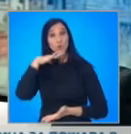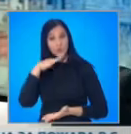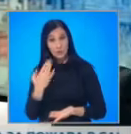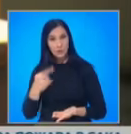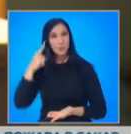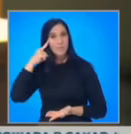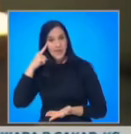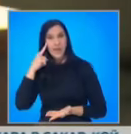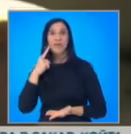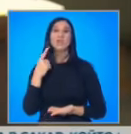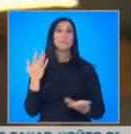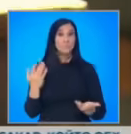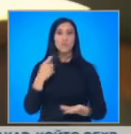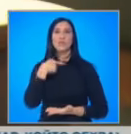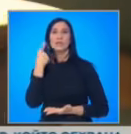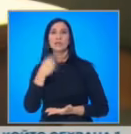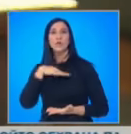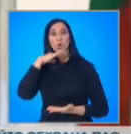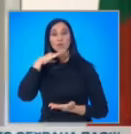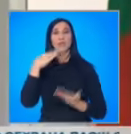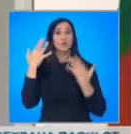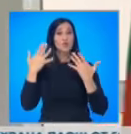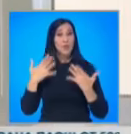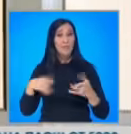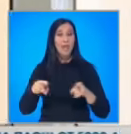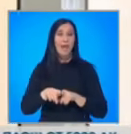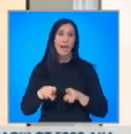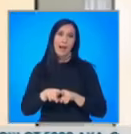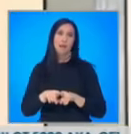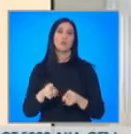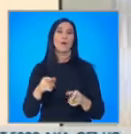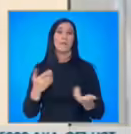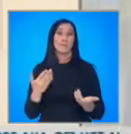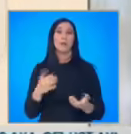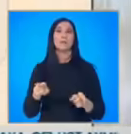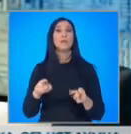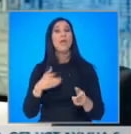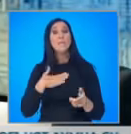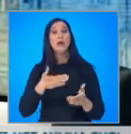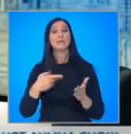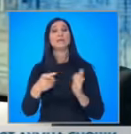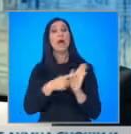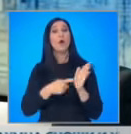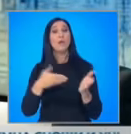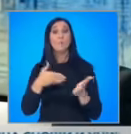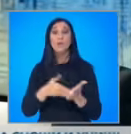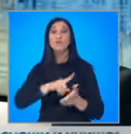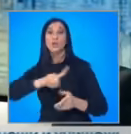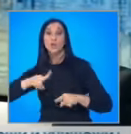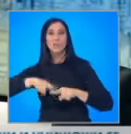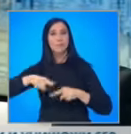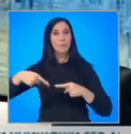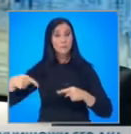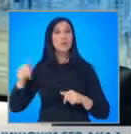извод, че са налице достатъчно данни, както е налице и законен повод за образуване на досъдебно производство.